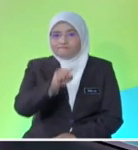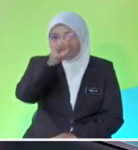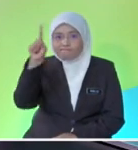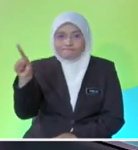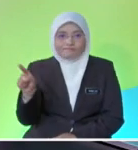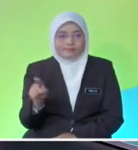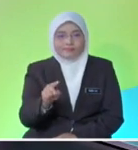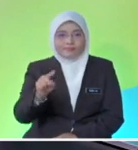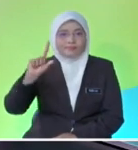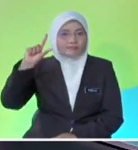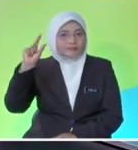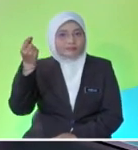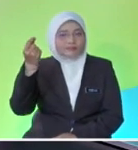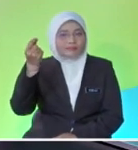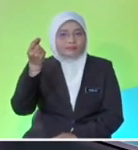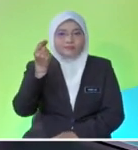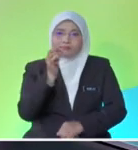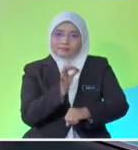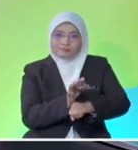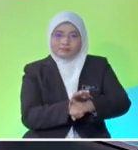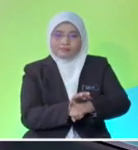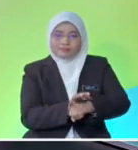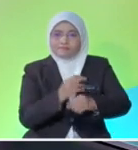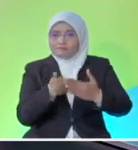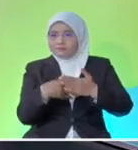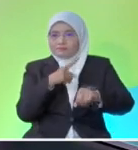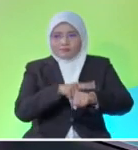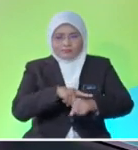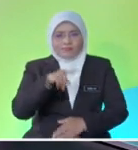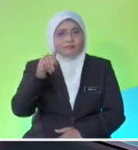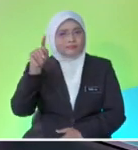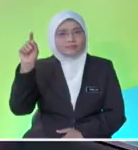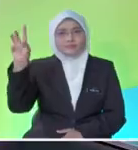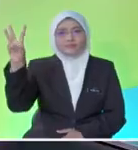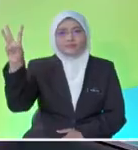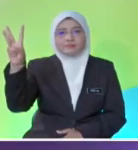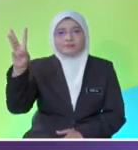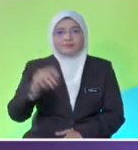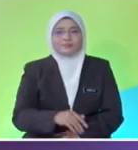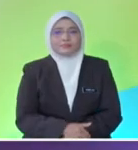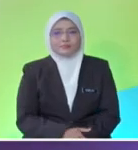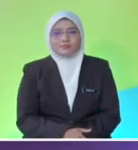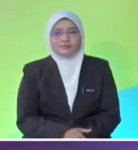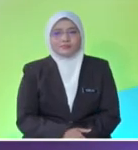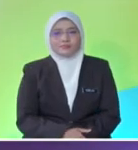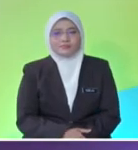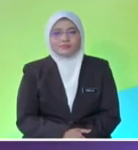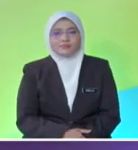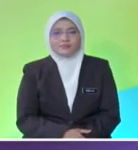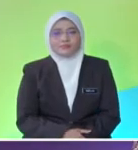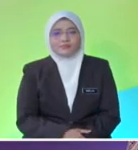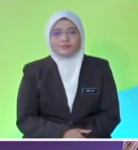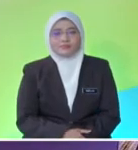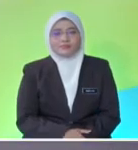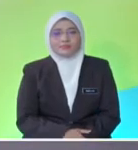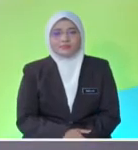bergerak. Ting. 6 pagi. Baik, jam saya pun 6 pagi. Ifah